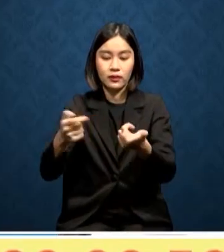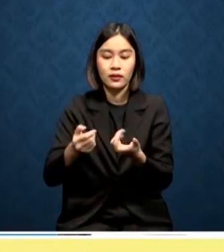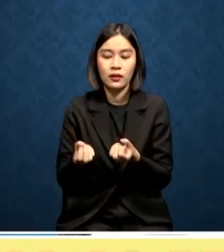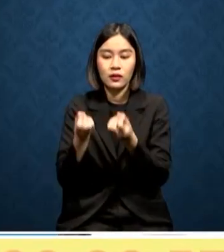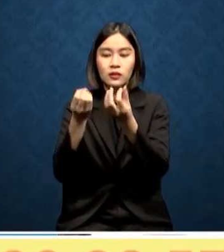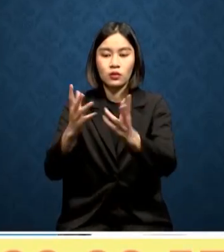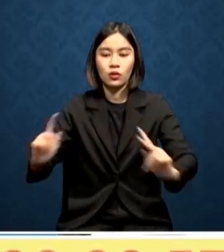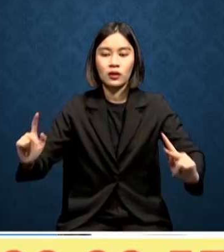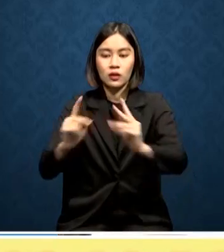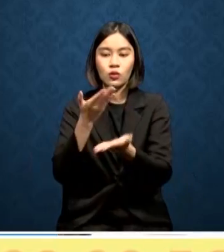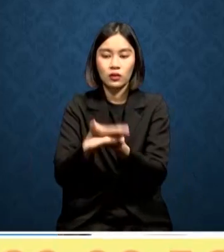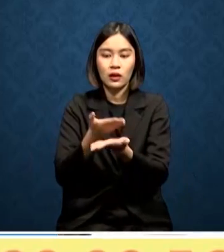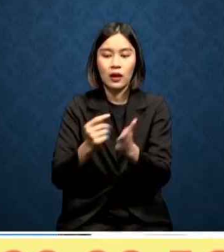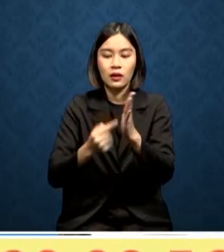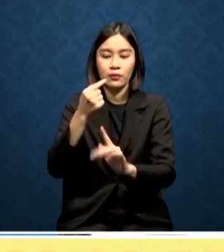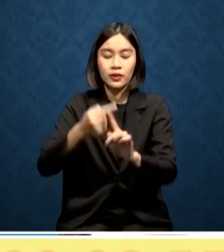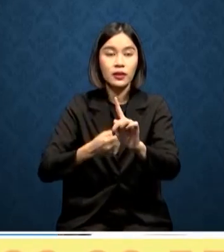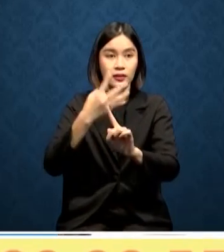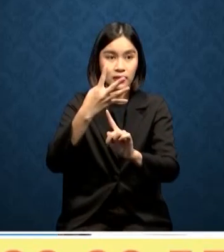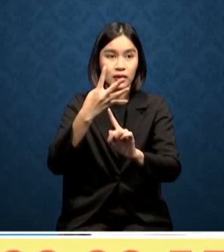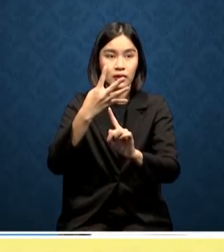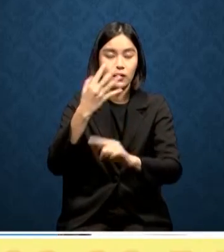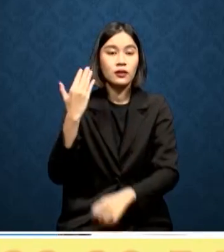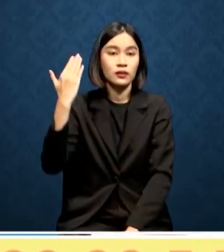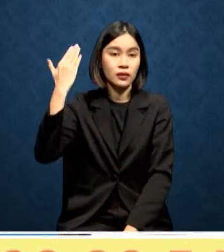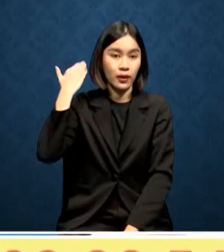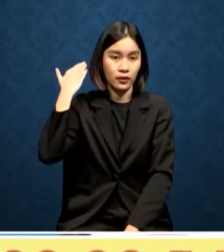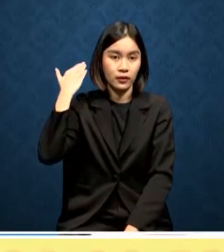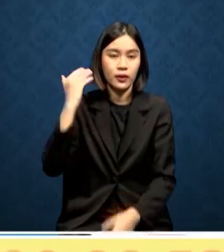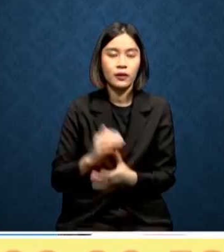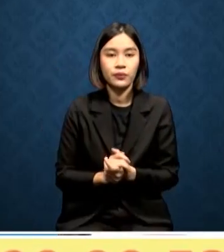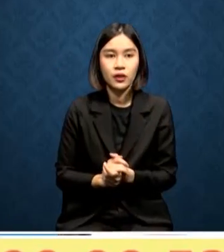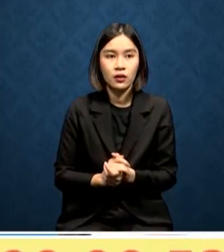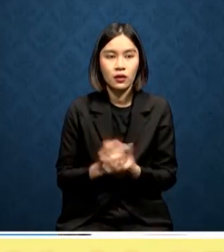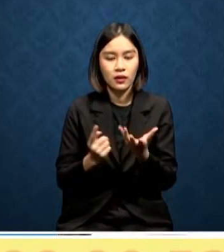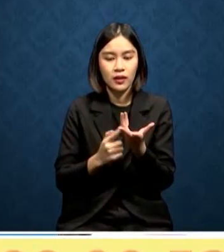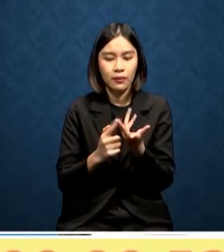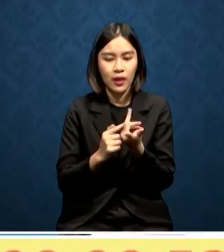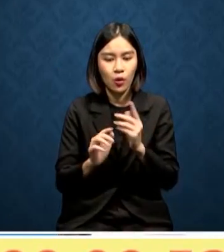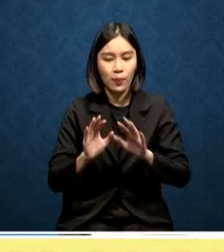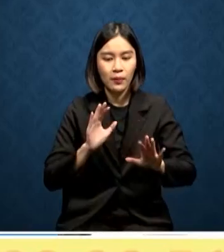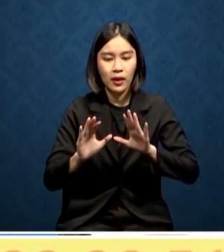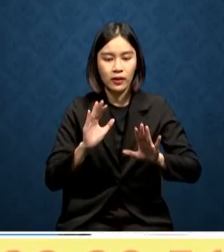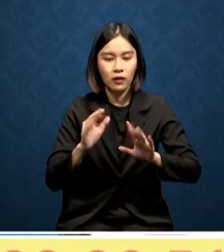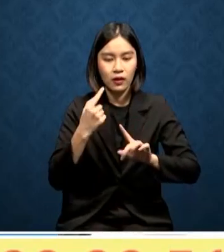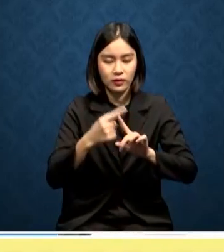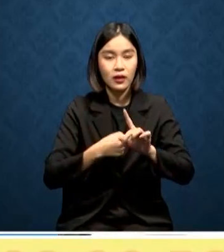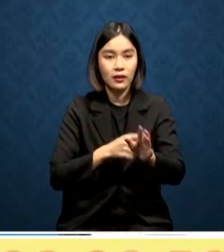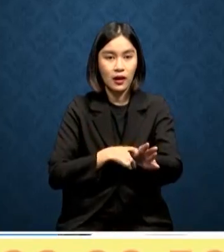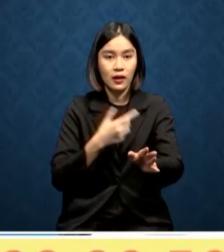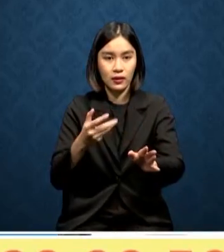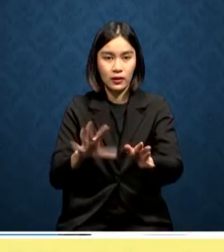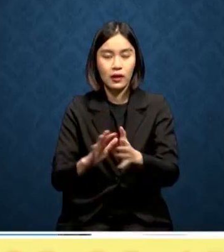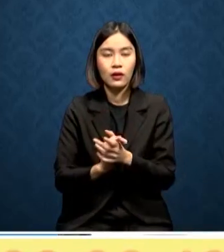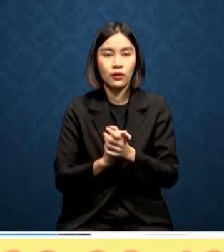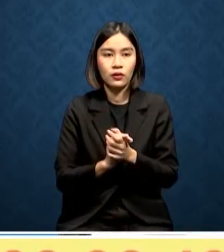ระทรวงการคลังตั้งแต่เดือนเมษายนที่ผ่านมาซึ่งนับเวลาแล้วก็เป็นเวลาหลายเดือนแล้วนะคะ